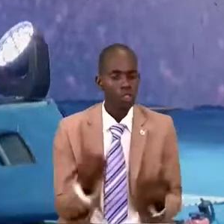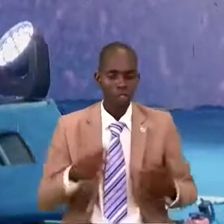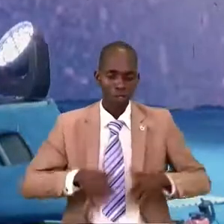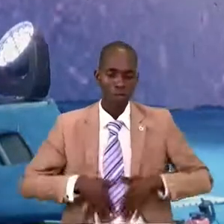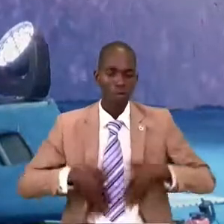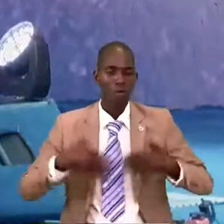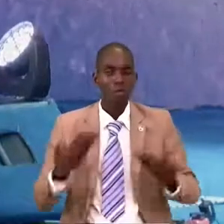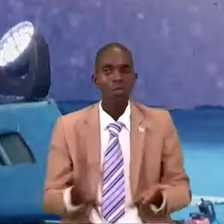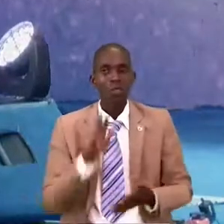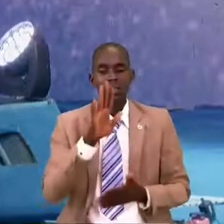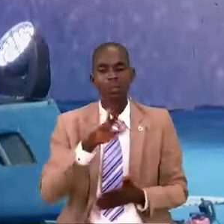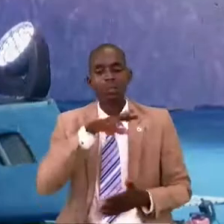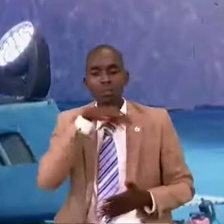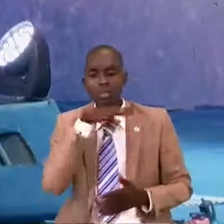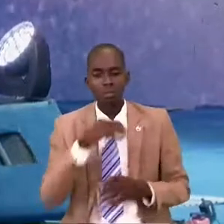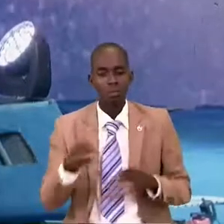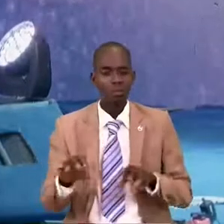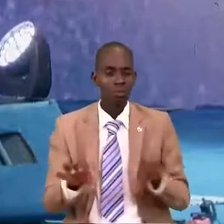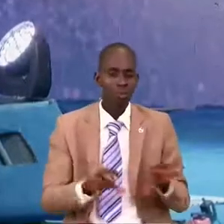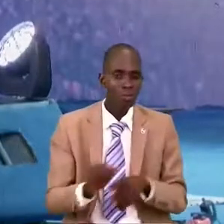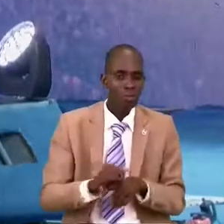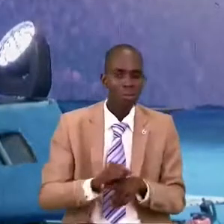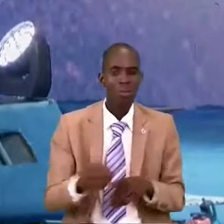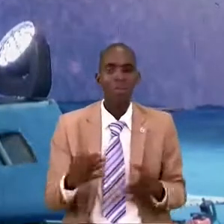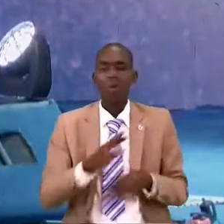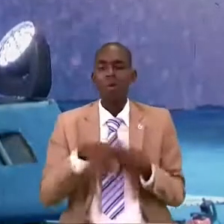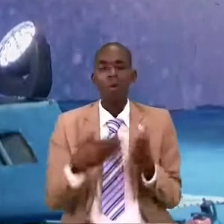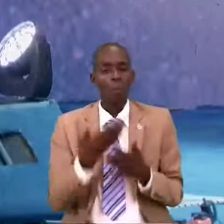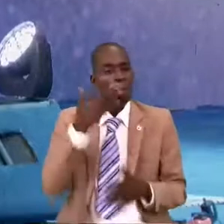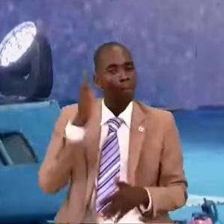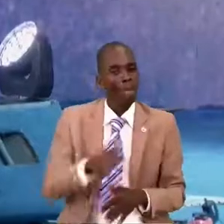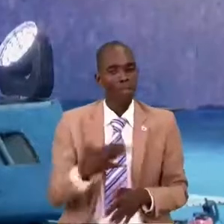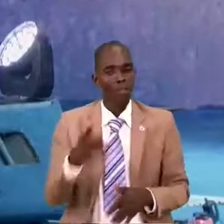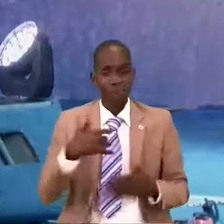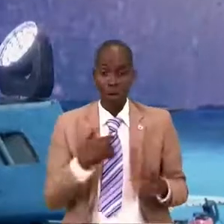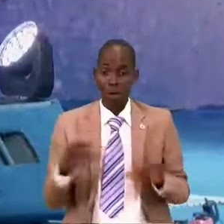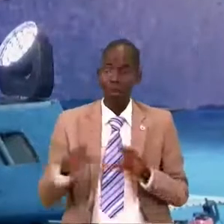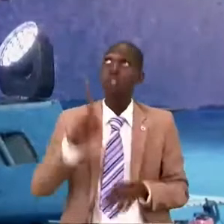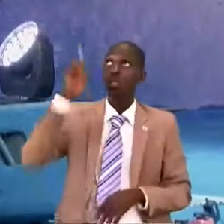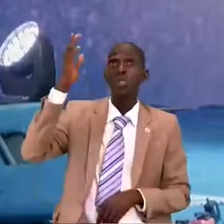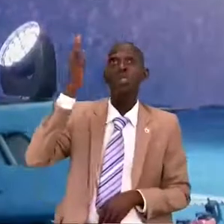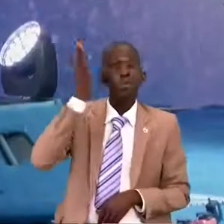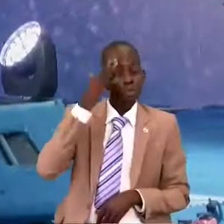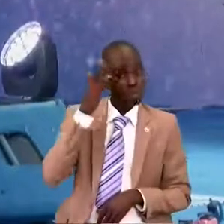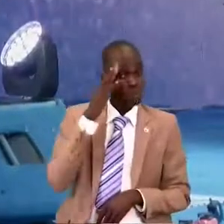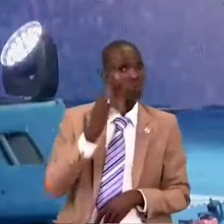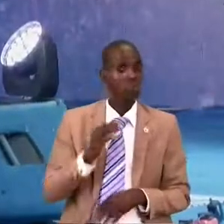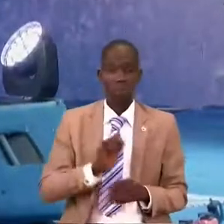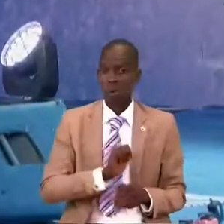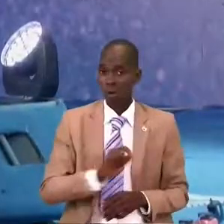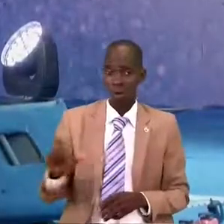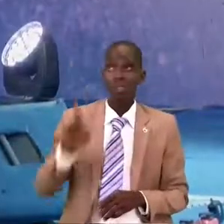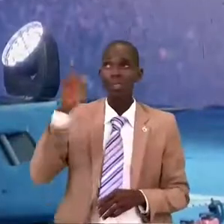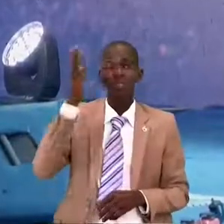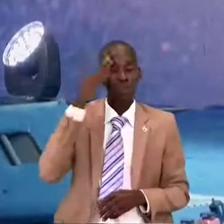faites. Que tu as pu faire, Dieu les connaît déjà. Parce que la lumière brille devant lui, sur tout le monde, sur la terre.